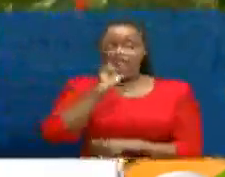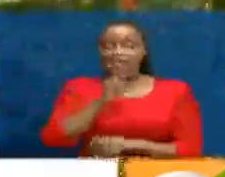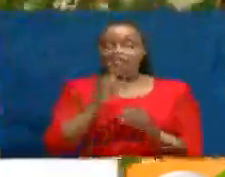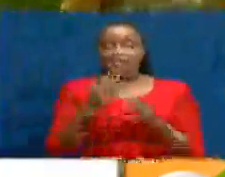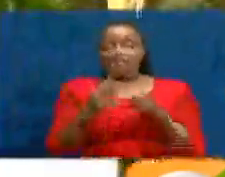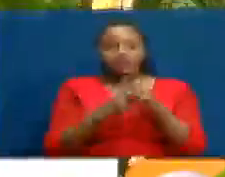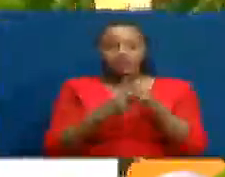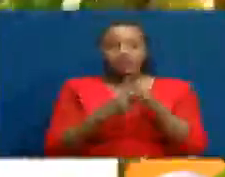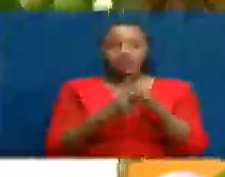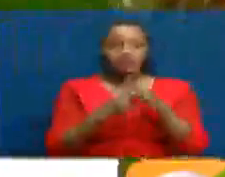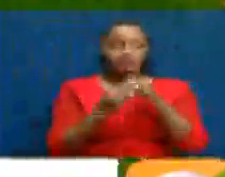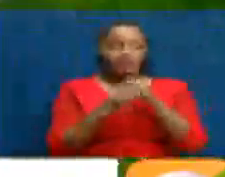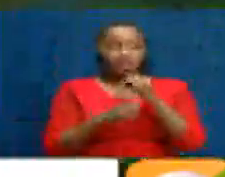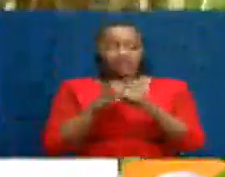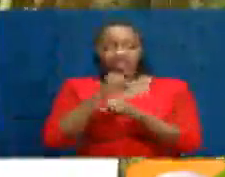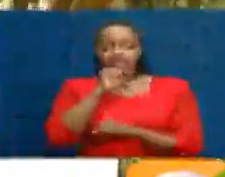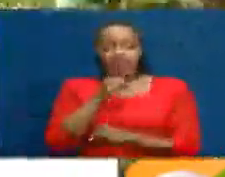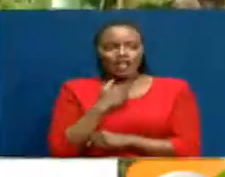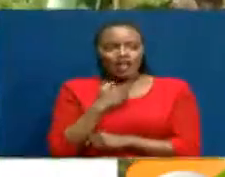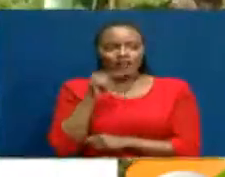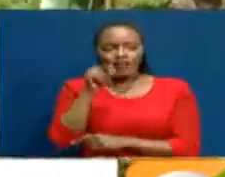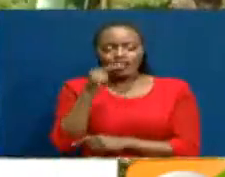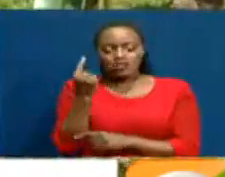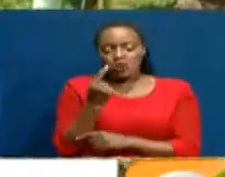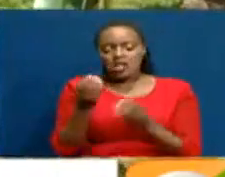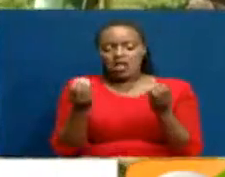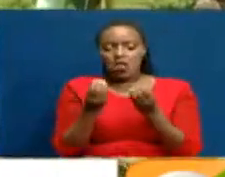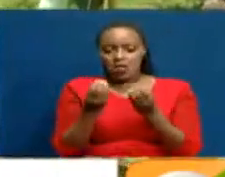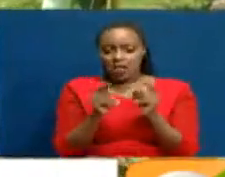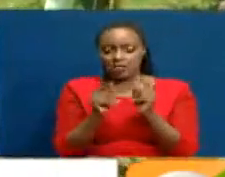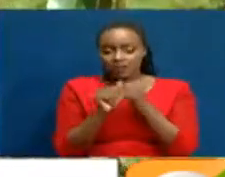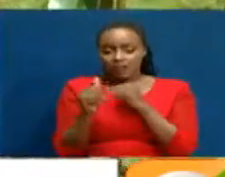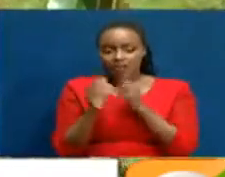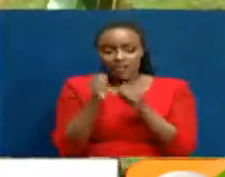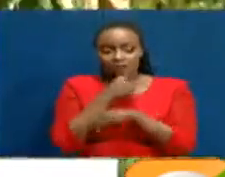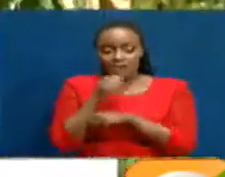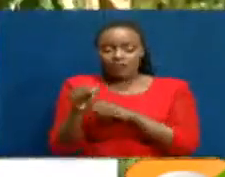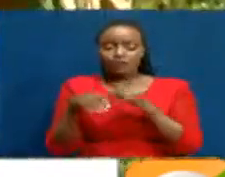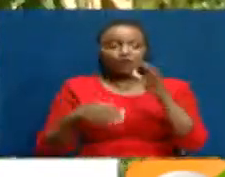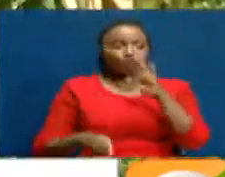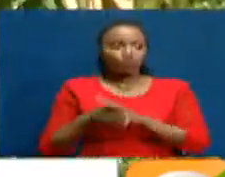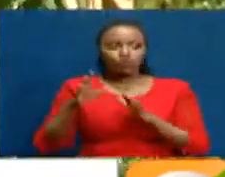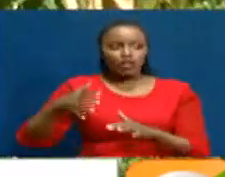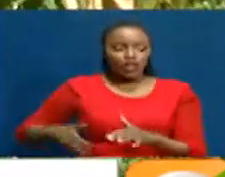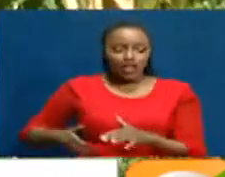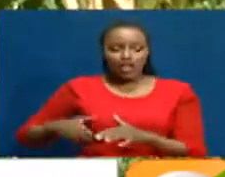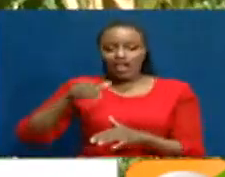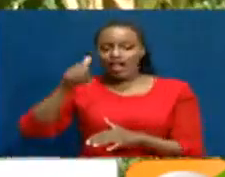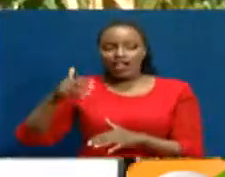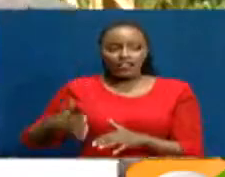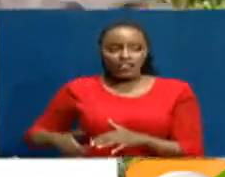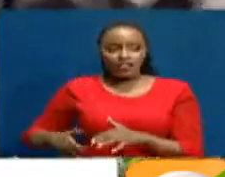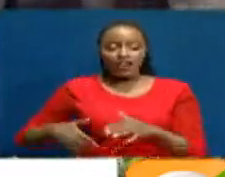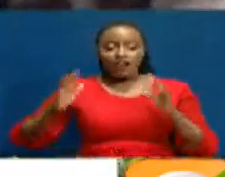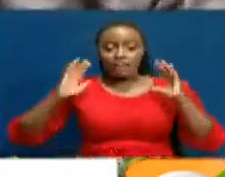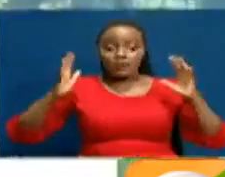miaka 79, amesalia na mabua haya ya mahindi baada ya kushindwa kustahimili nyani hao. Iko nyani ingine, anakuwa